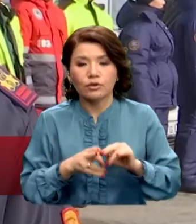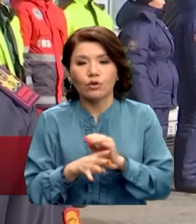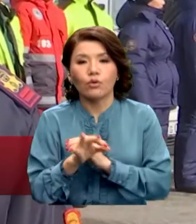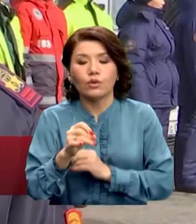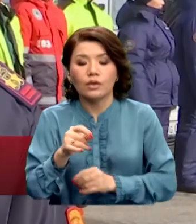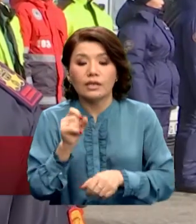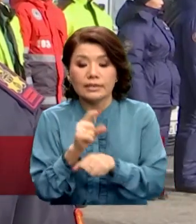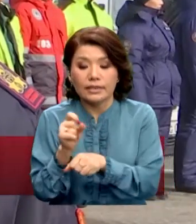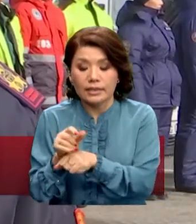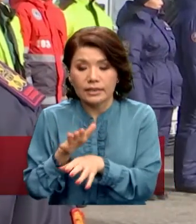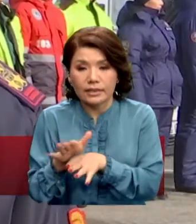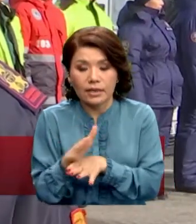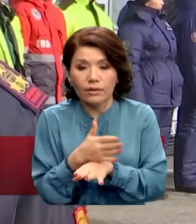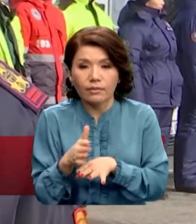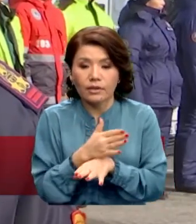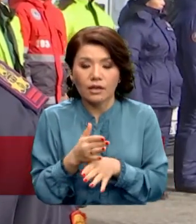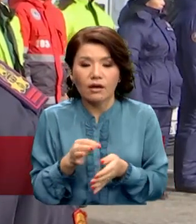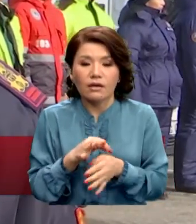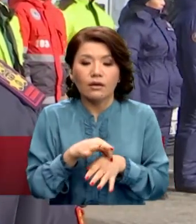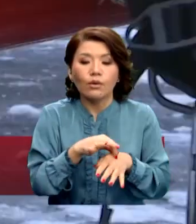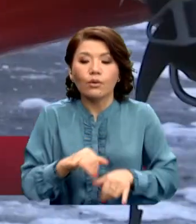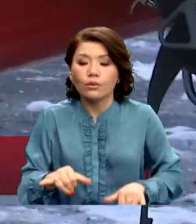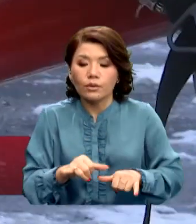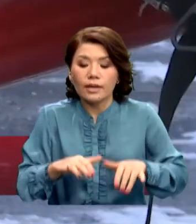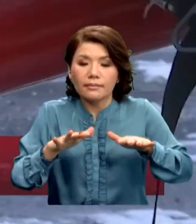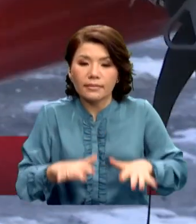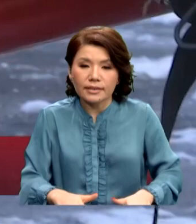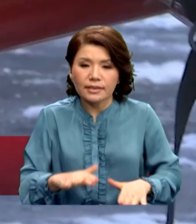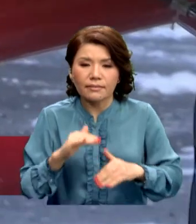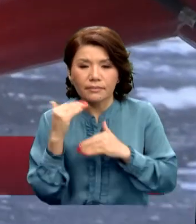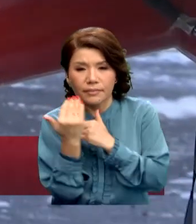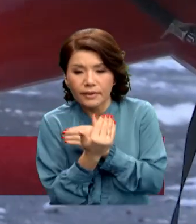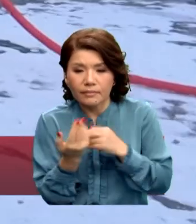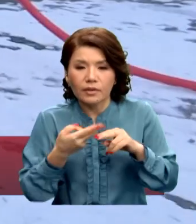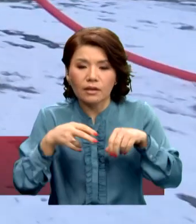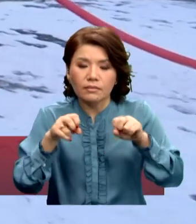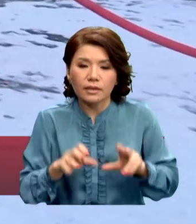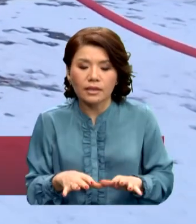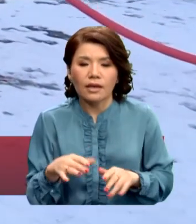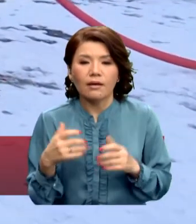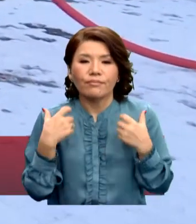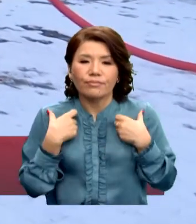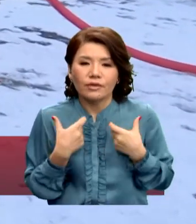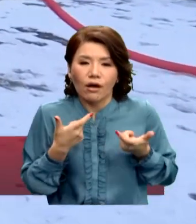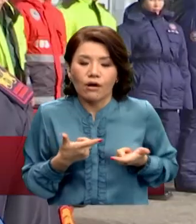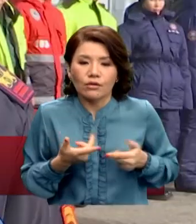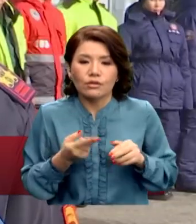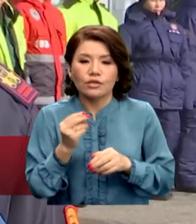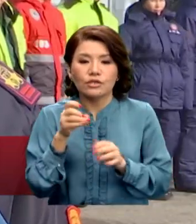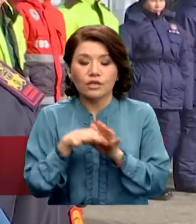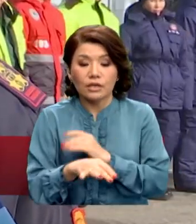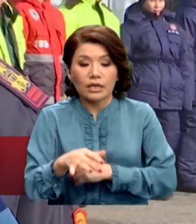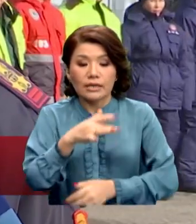население заранее определило маршруты эвакуации, безопасные места, подготовили тревожные чемоданчики. На станции